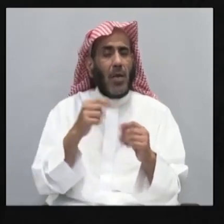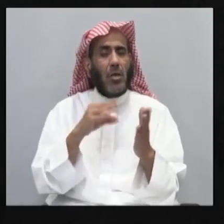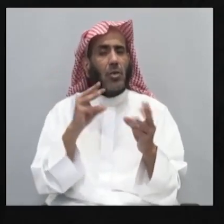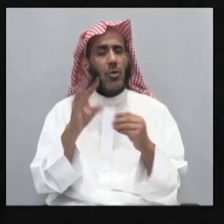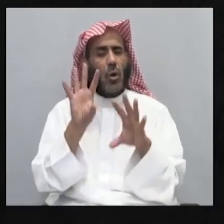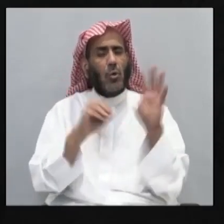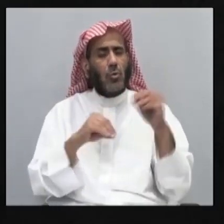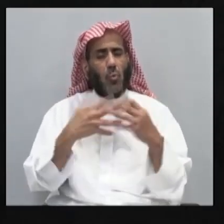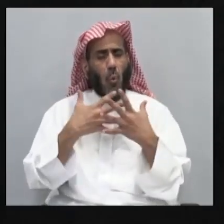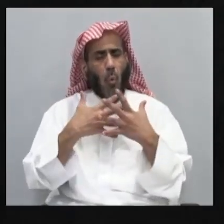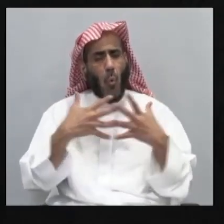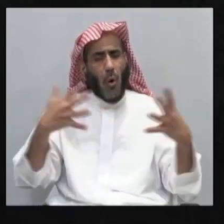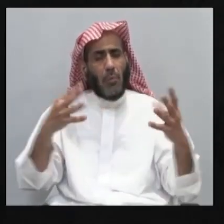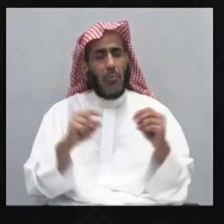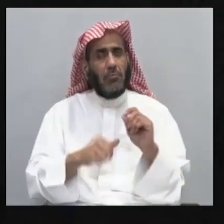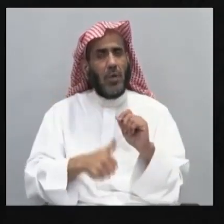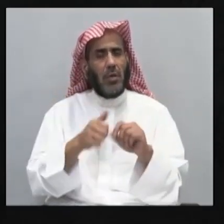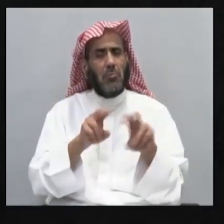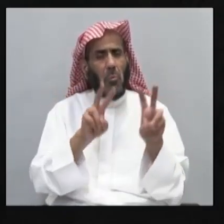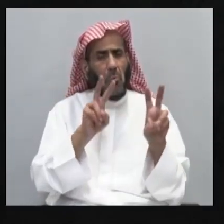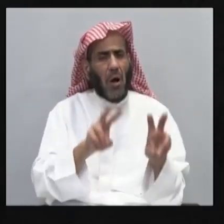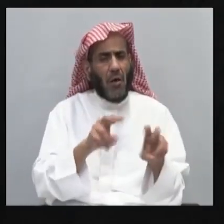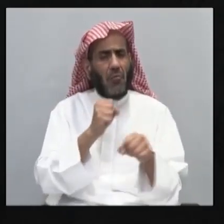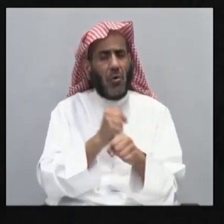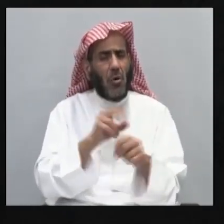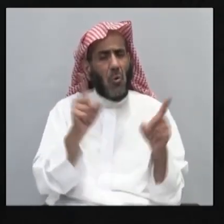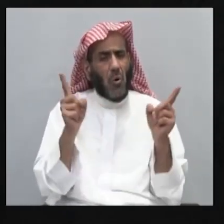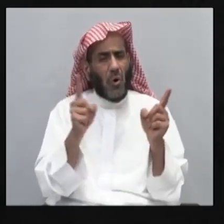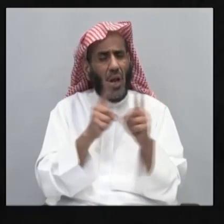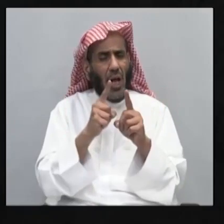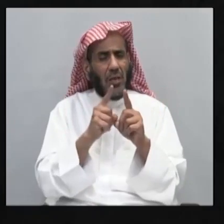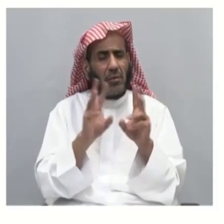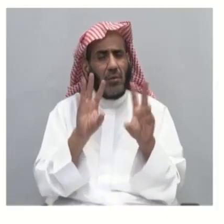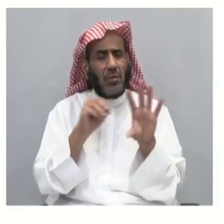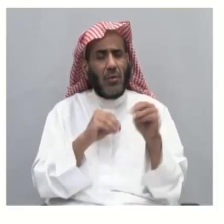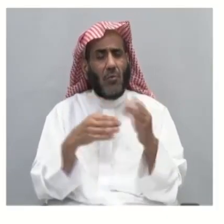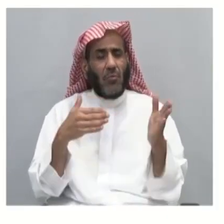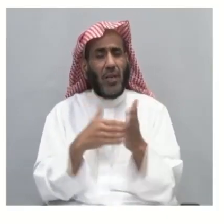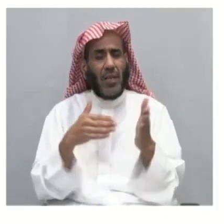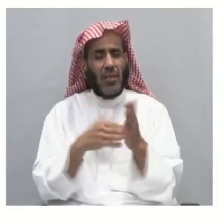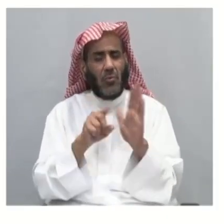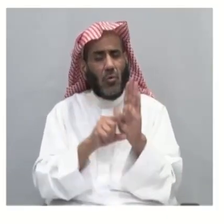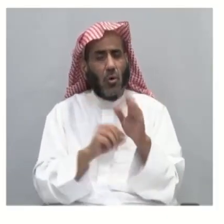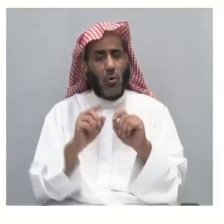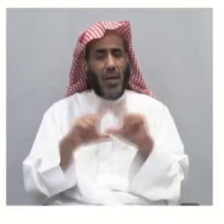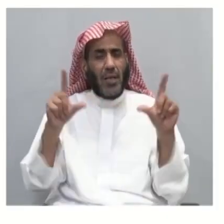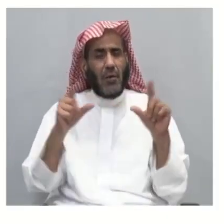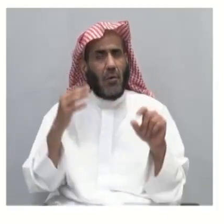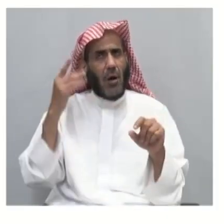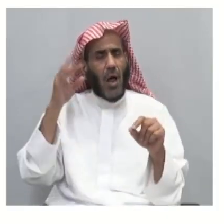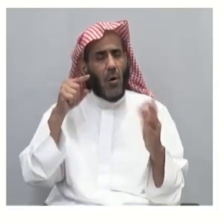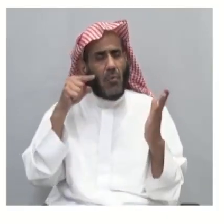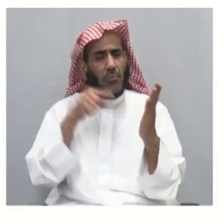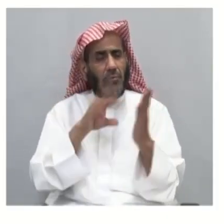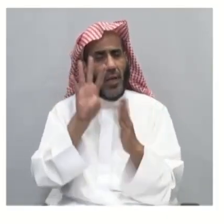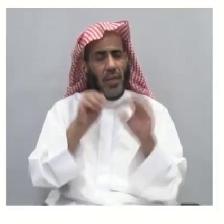وانما قصص كثيره بامكانه ان يتوقف عندها يلخص هذه القصه ثم في نهايه الاسطر يبين رايه في